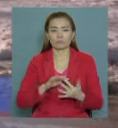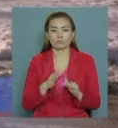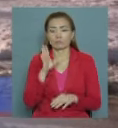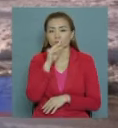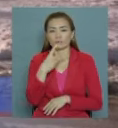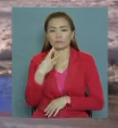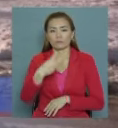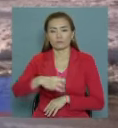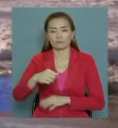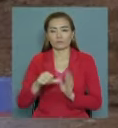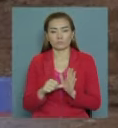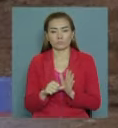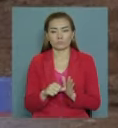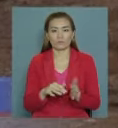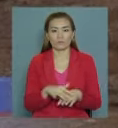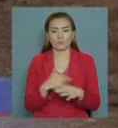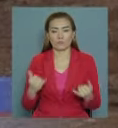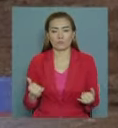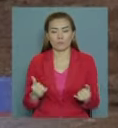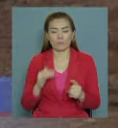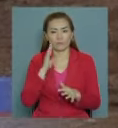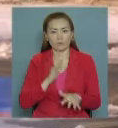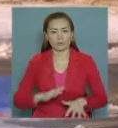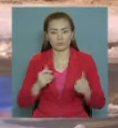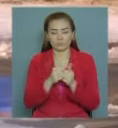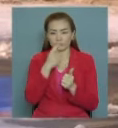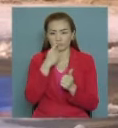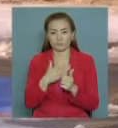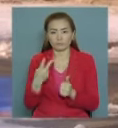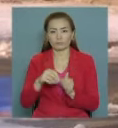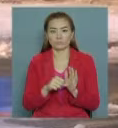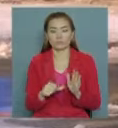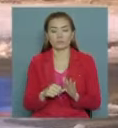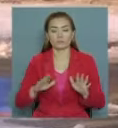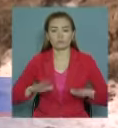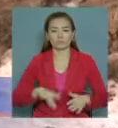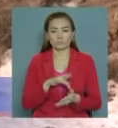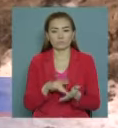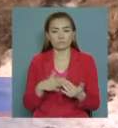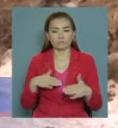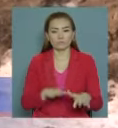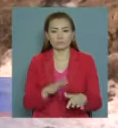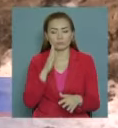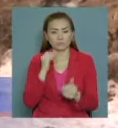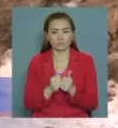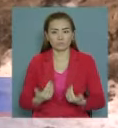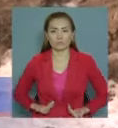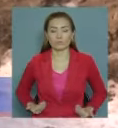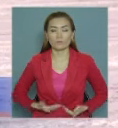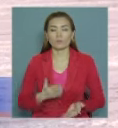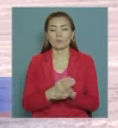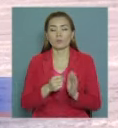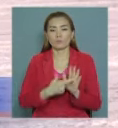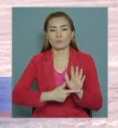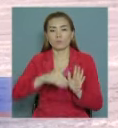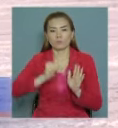36 населенных пунктов, находящихся в зоне паводского риска, 26 расположены вдоль реки Урал. На территории находится